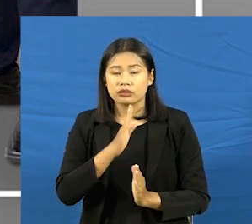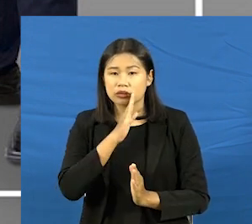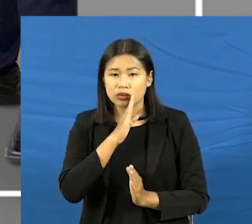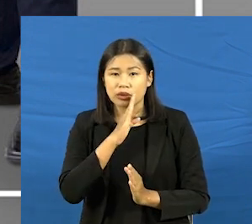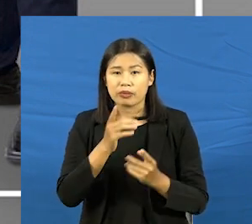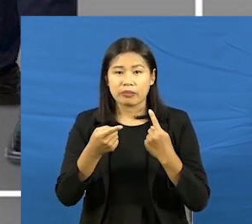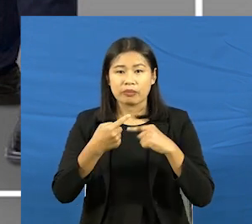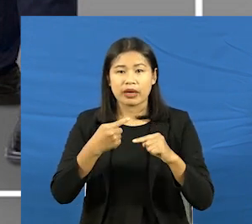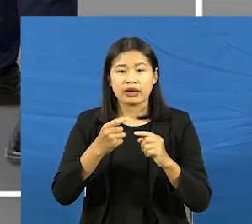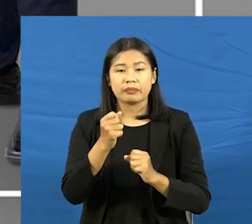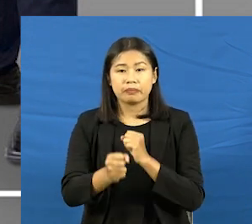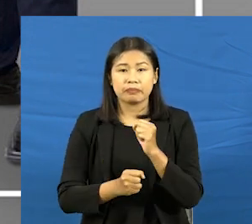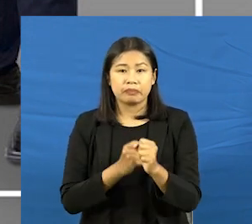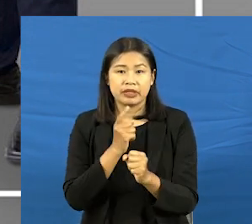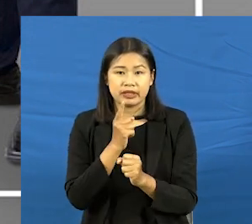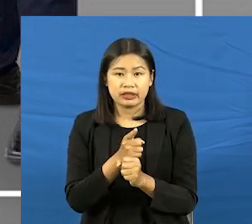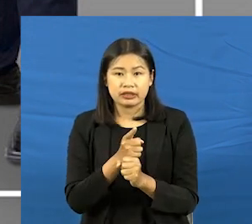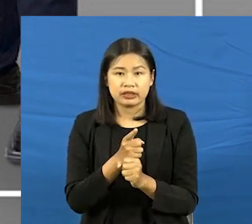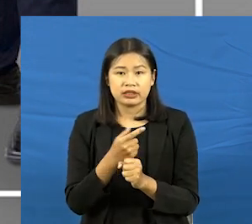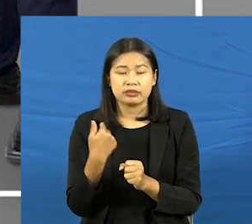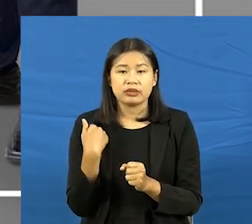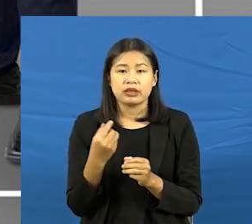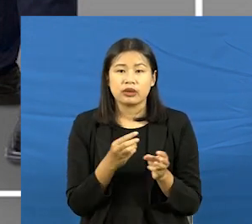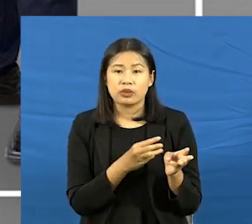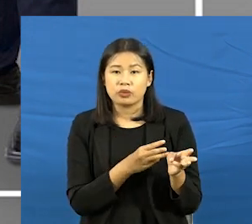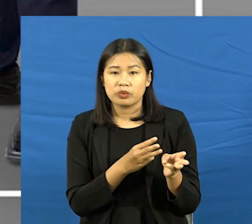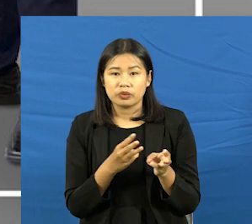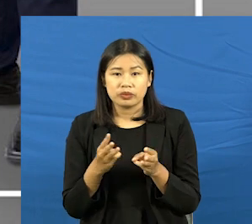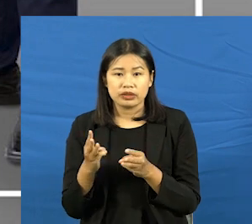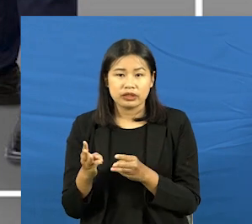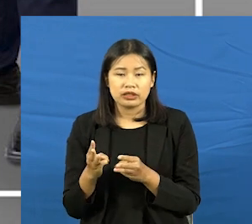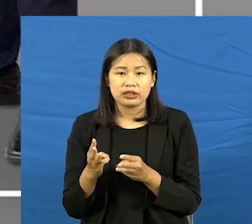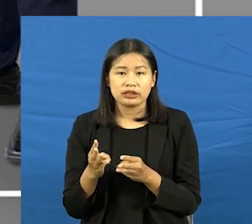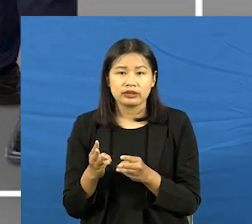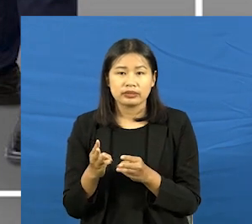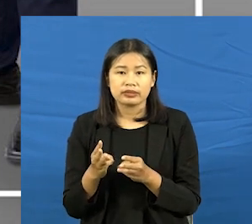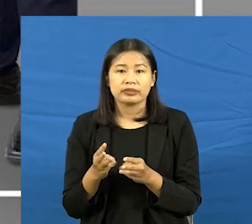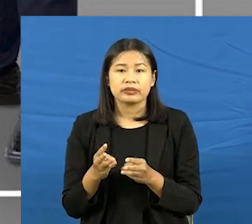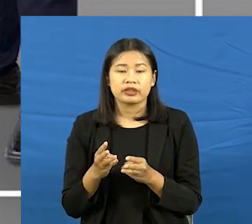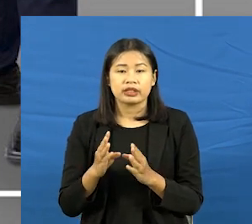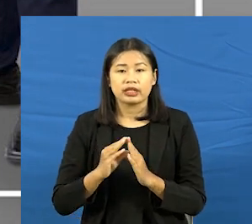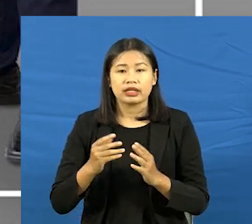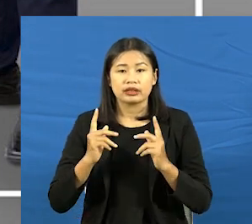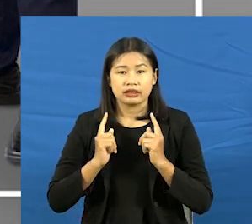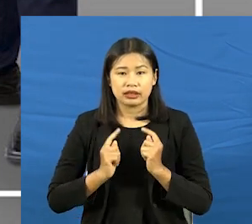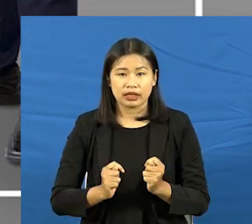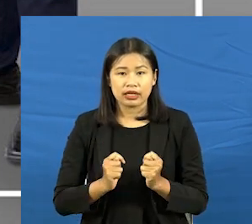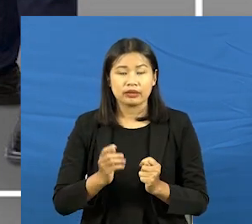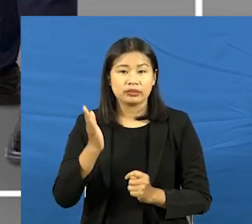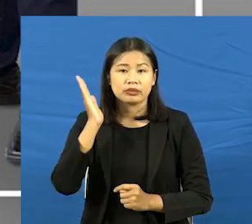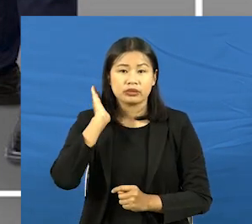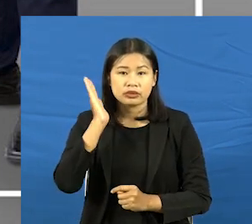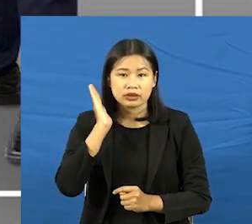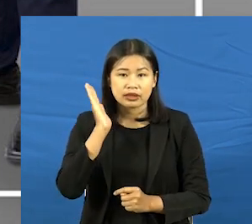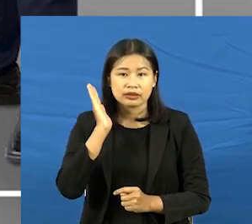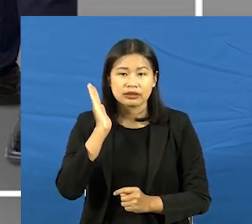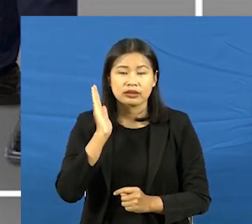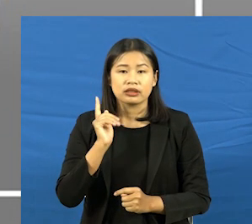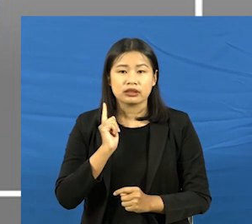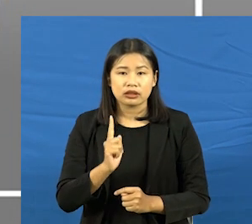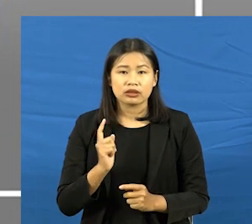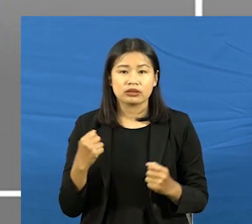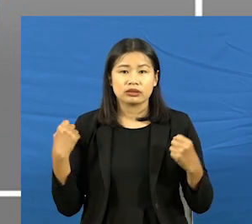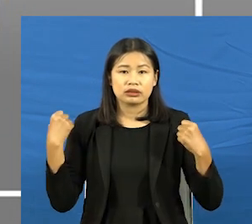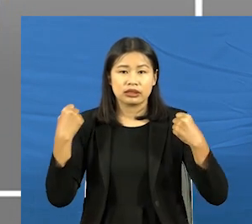นักศึกษาที่เข้ามาใหม่นะครับโดยเฉพาะนักศึกษาปี1เนี่ยก็จะมีหลักเกณฑ์อยู่ว่านักศึกษาช